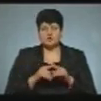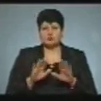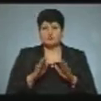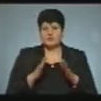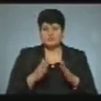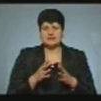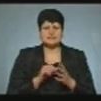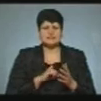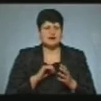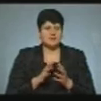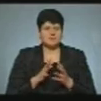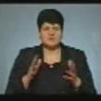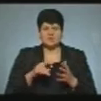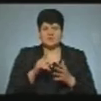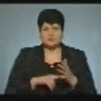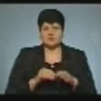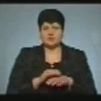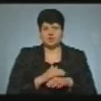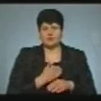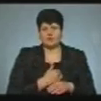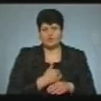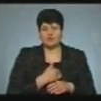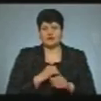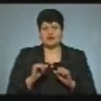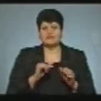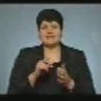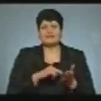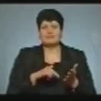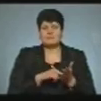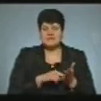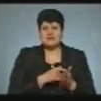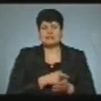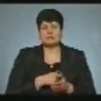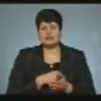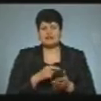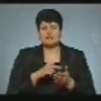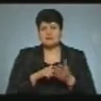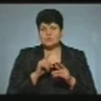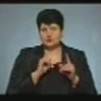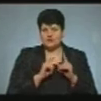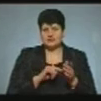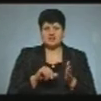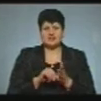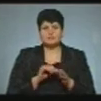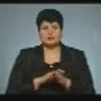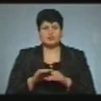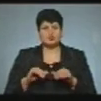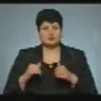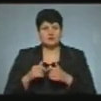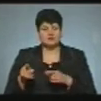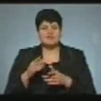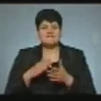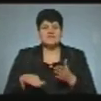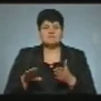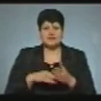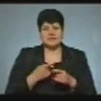саме більше надіємося на таку добру волю керівників міста, депутатів міської ради, членів виконкому, щоб вони відмінили